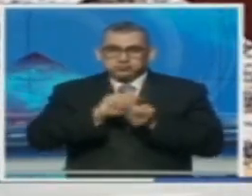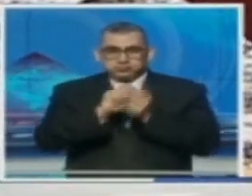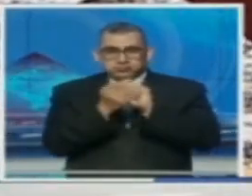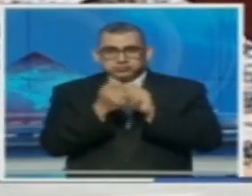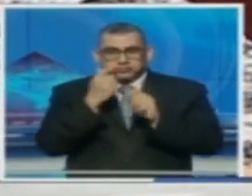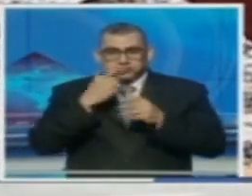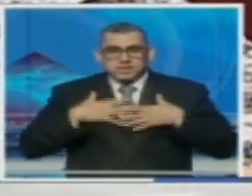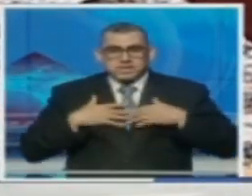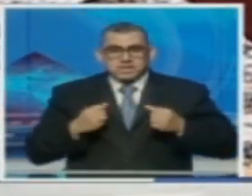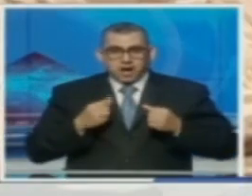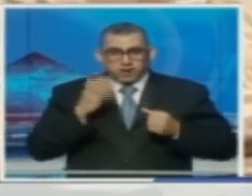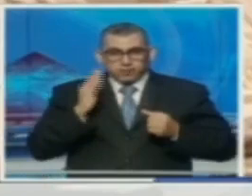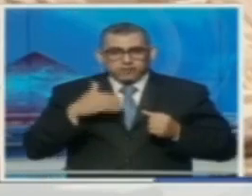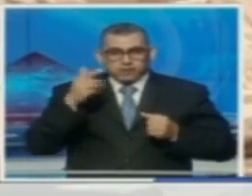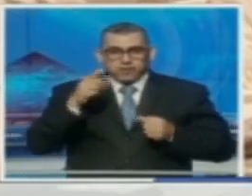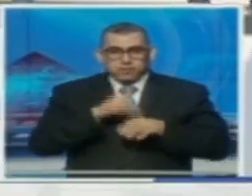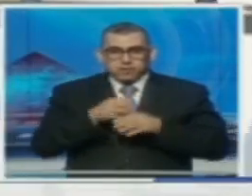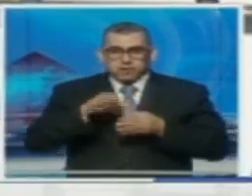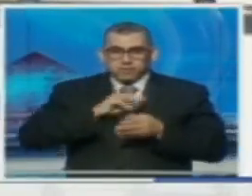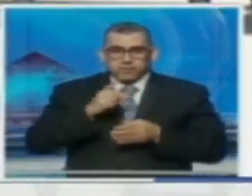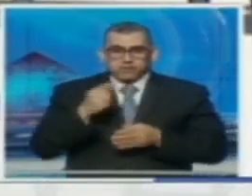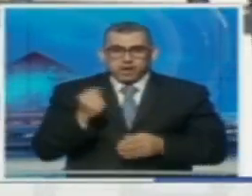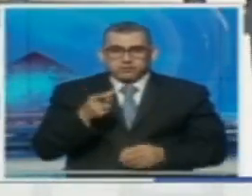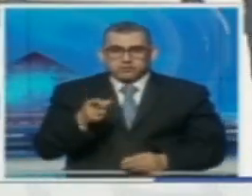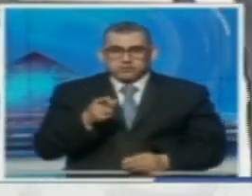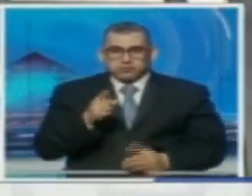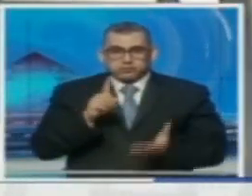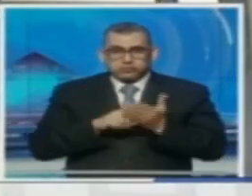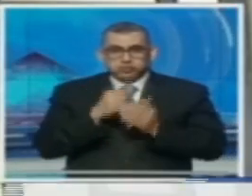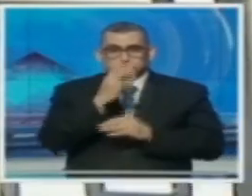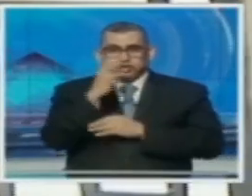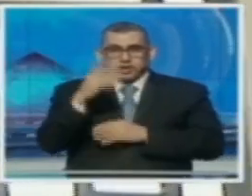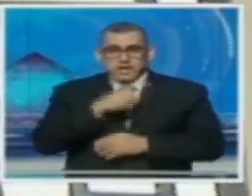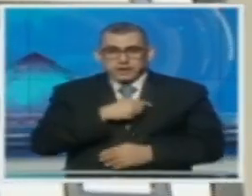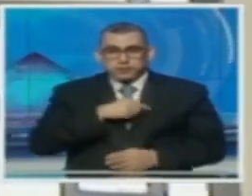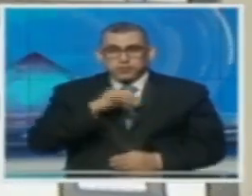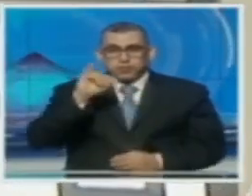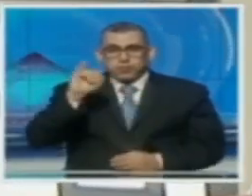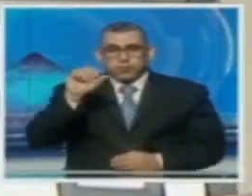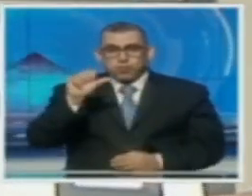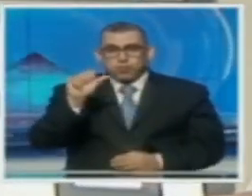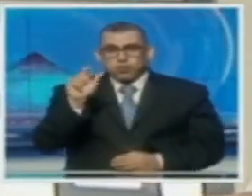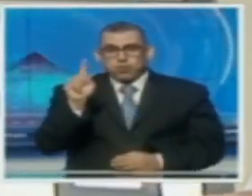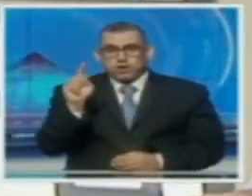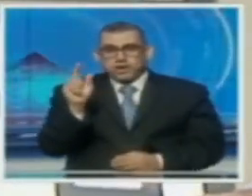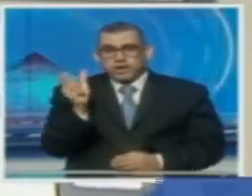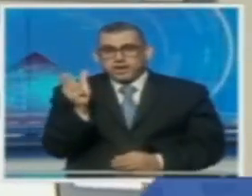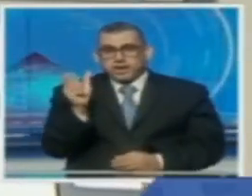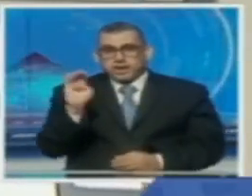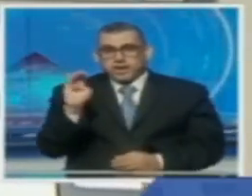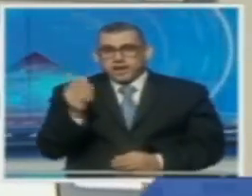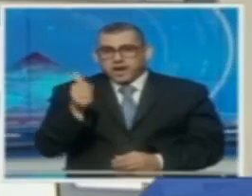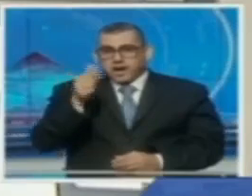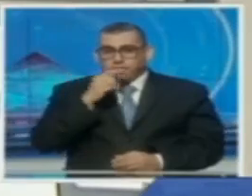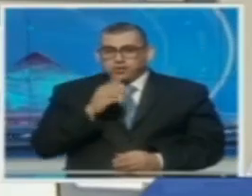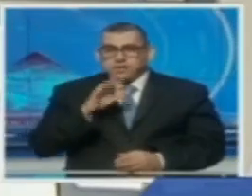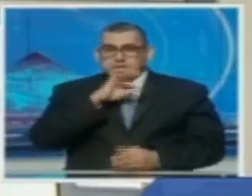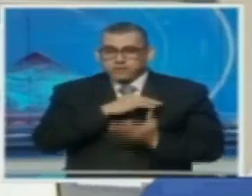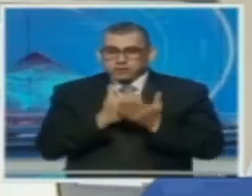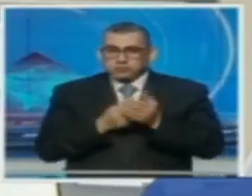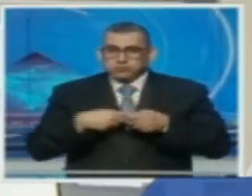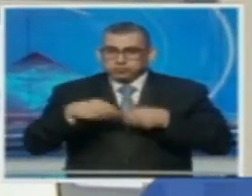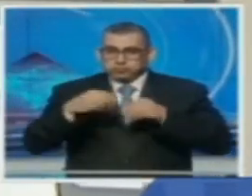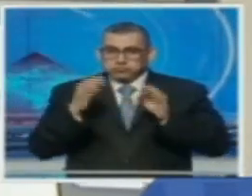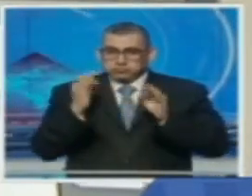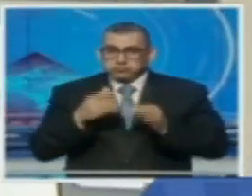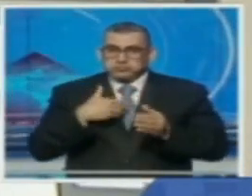الصحة والوقاية من الأمراض. تعتبر نباتات المورينجا نباتات عليها عائد اقتصادي مرتقب كبير،